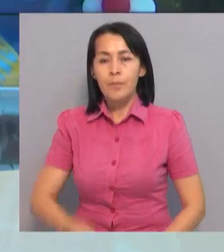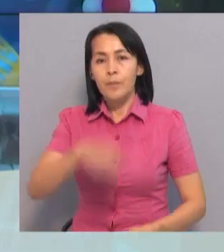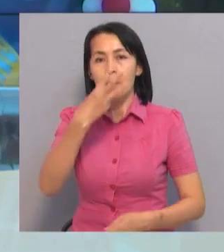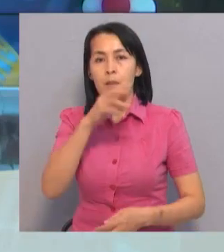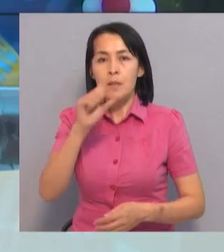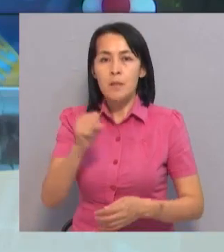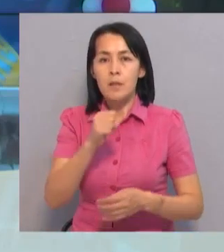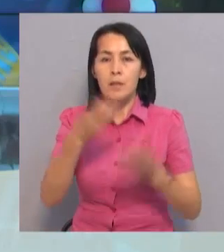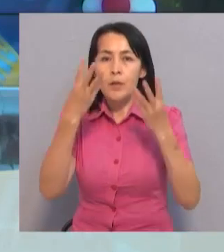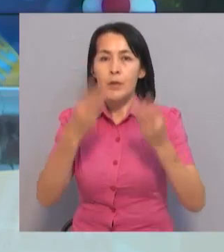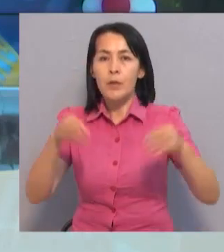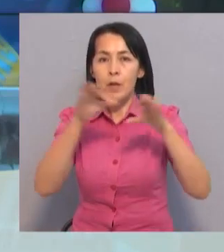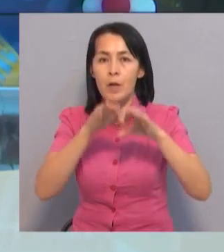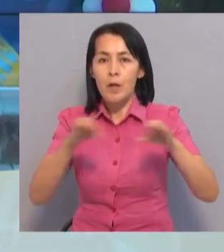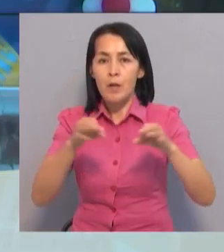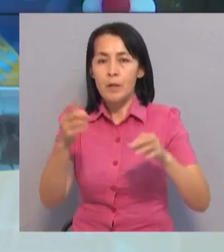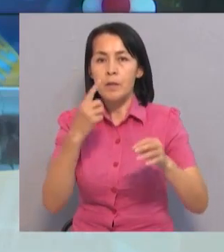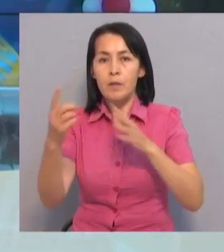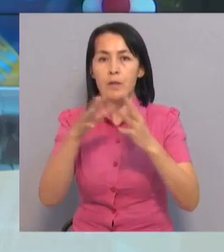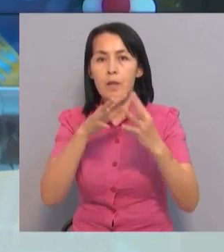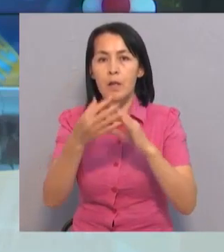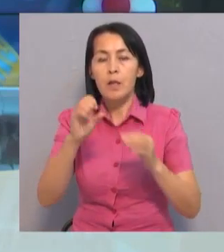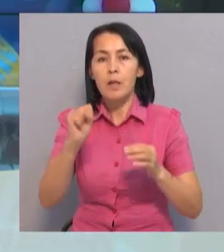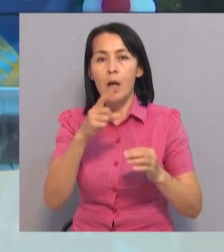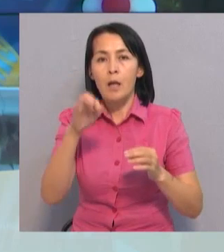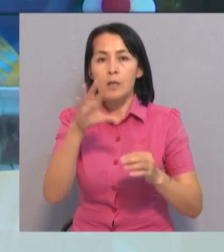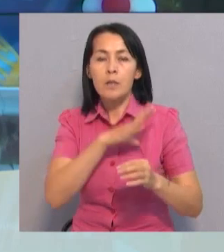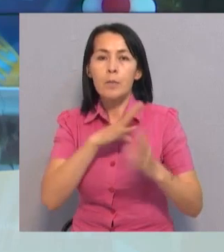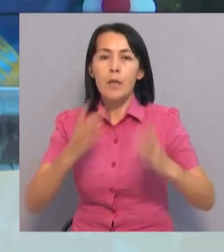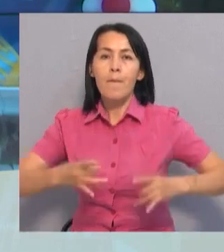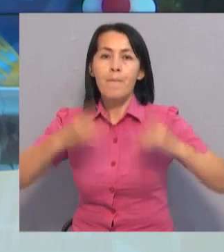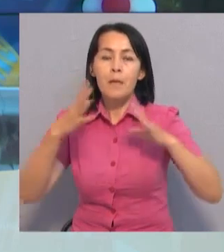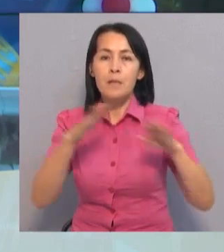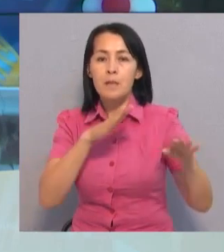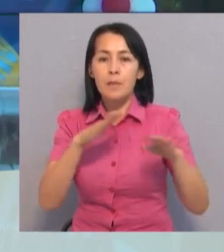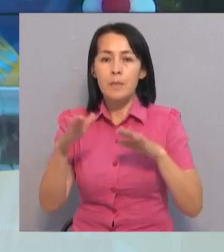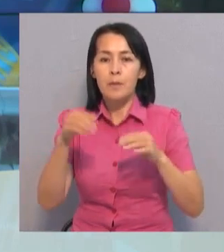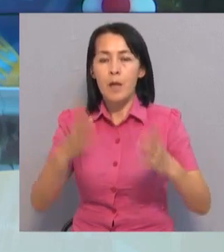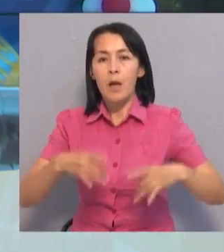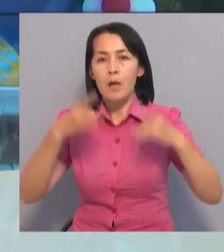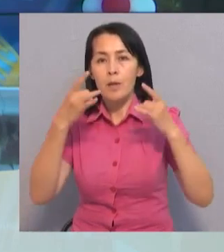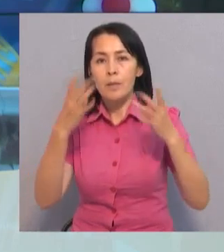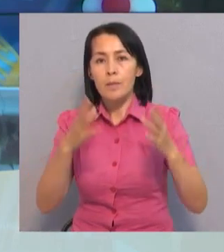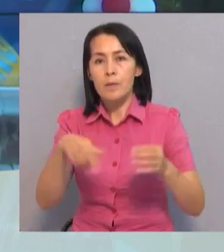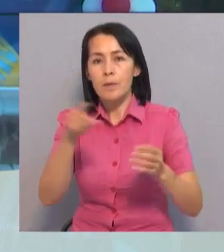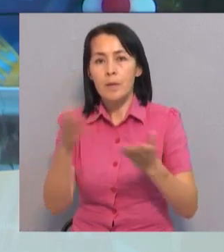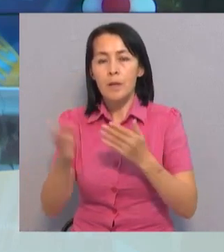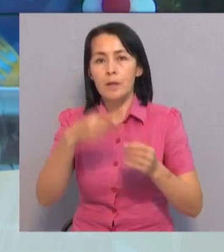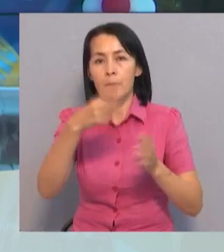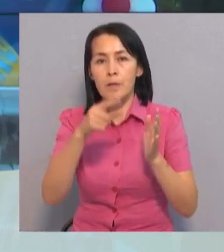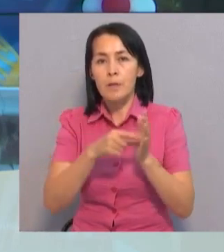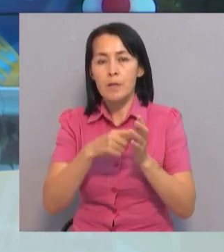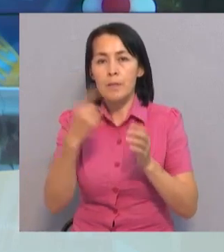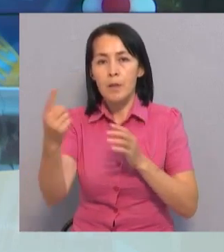30 августа ко дню Конституции в населенном пункте Асар прошло праздничное мероприятие. Праздник собрал жителей из